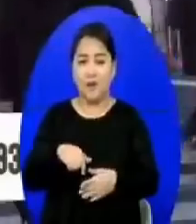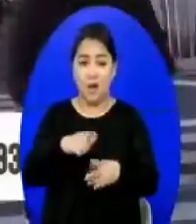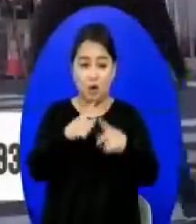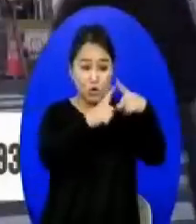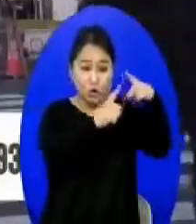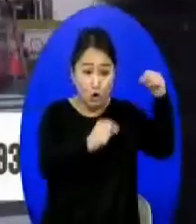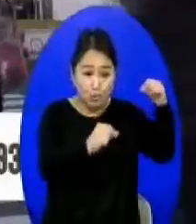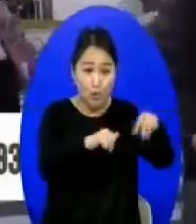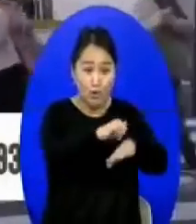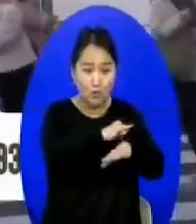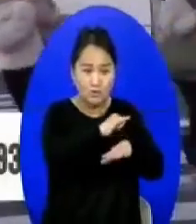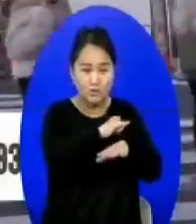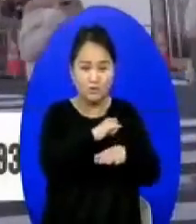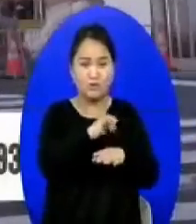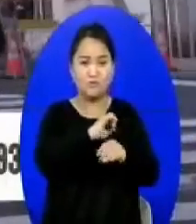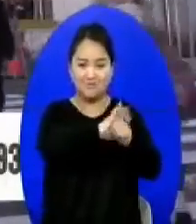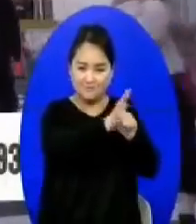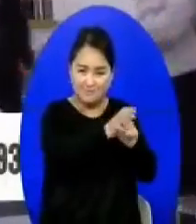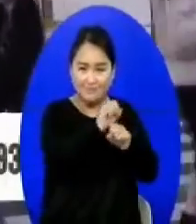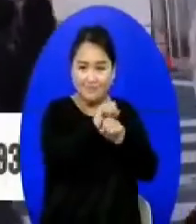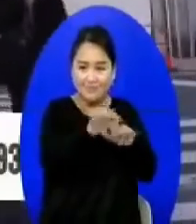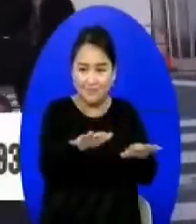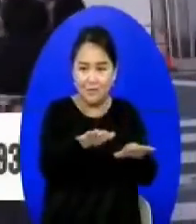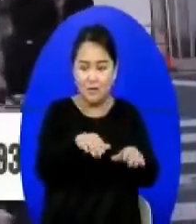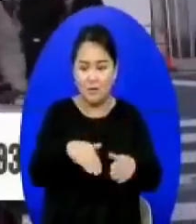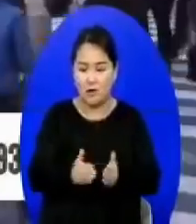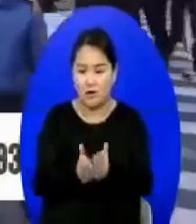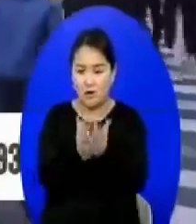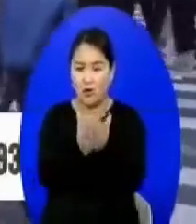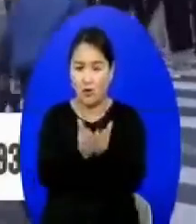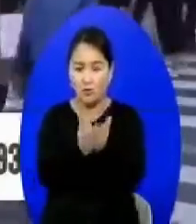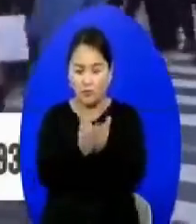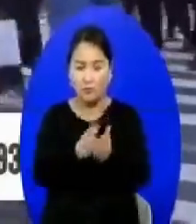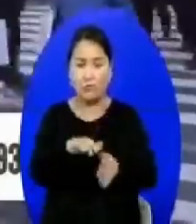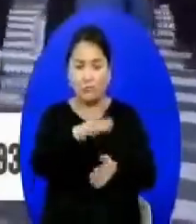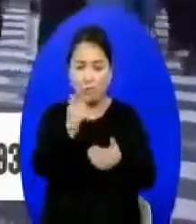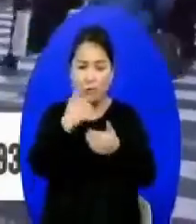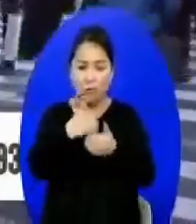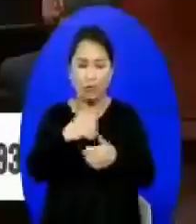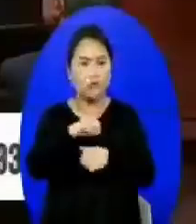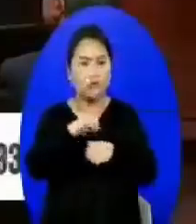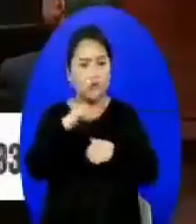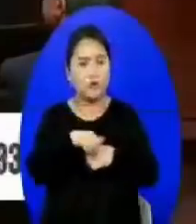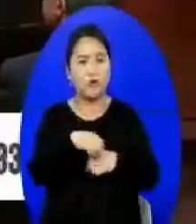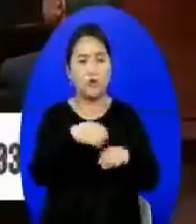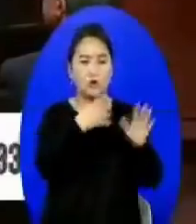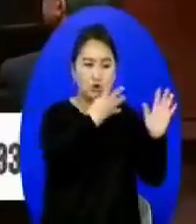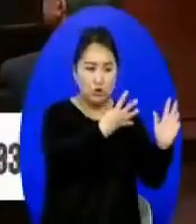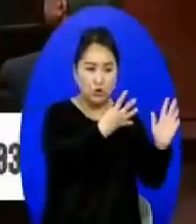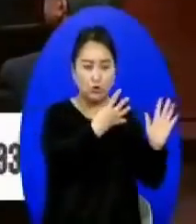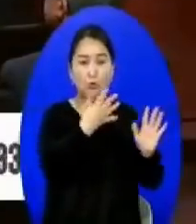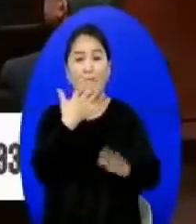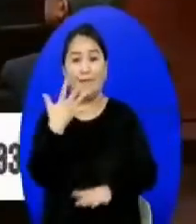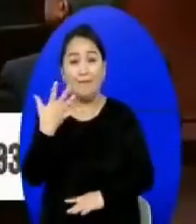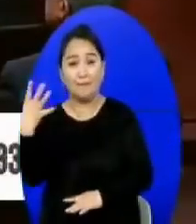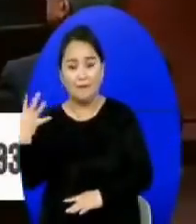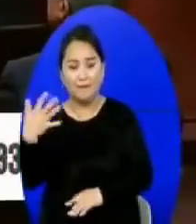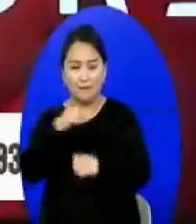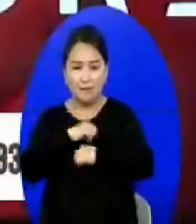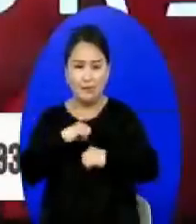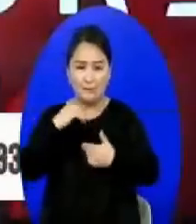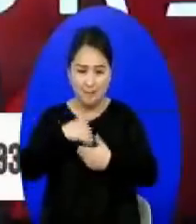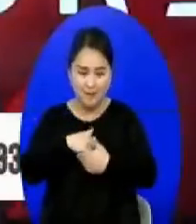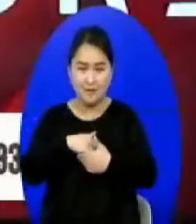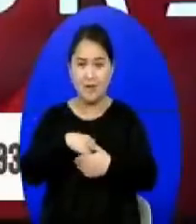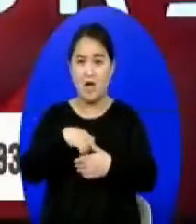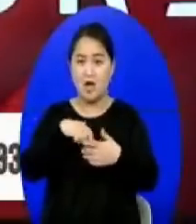тохиолдол Diamond хөлгийн зорчигчдыг оруулаад нийтдээ 955 бүртгэгдсэн. За, Японы дараагаар Франц, Германд тус